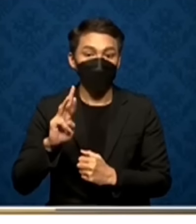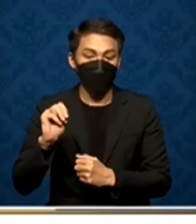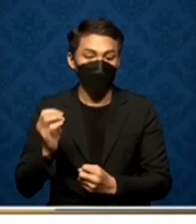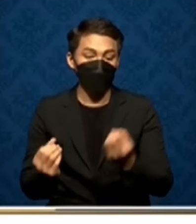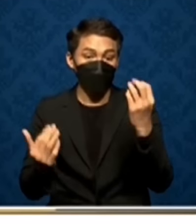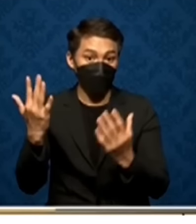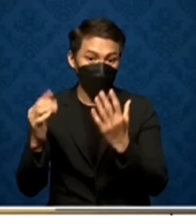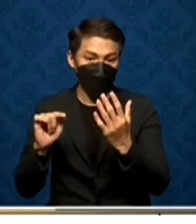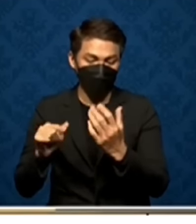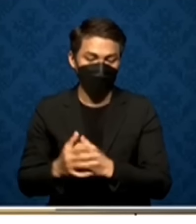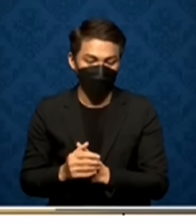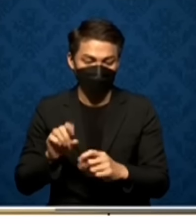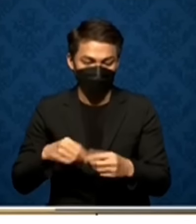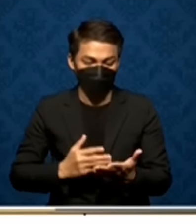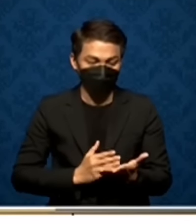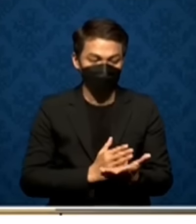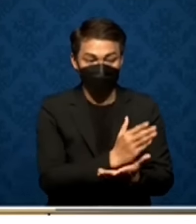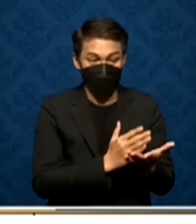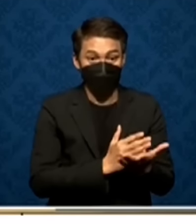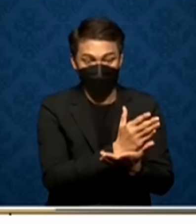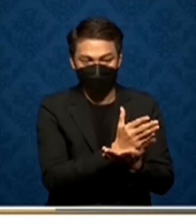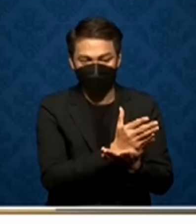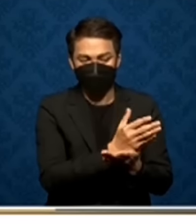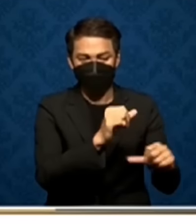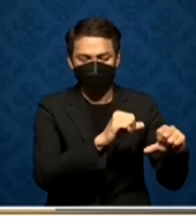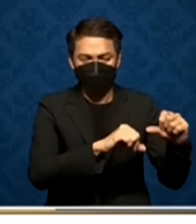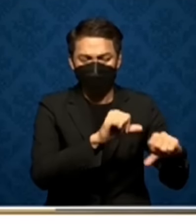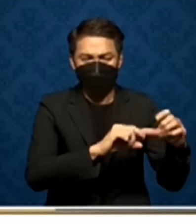จะให้คณะวรรณศาสตร์ที่กระทรวงเกษตรเนี่ยทำ